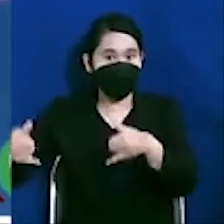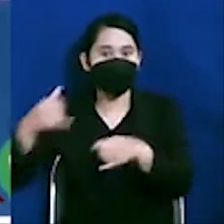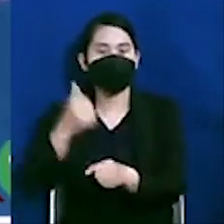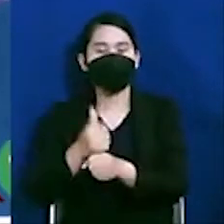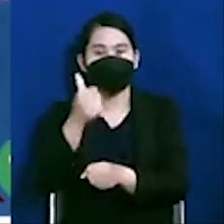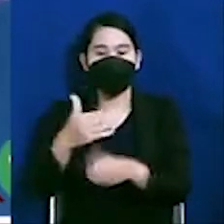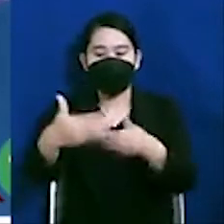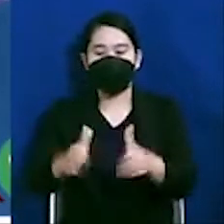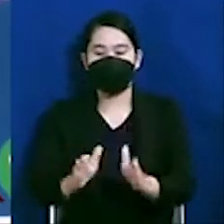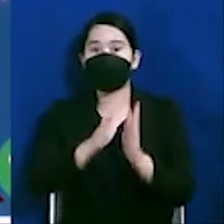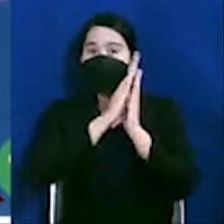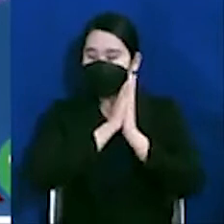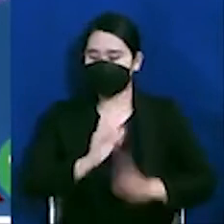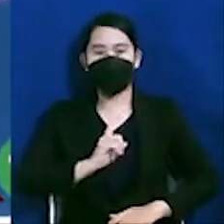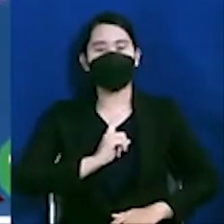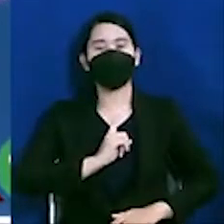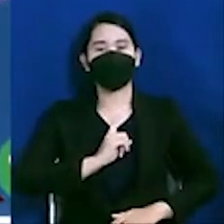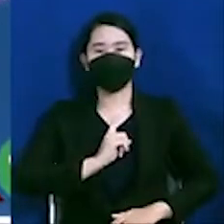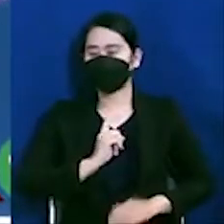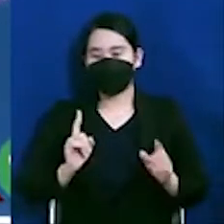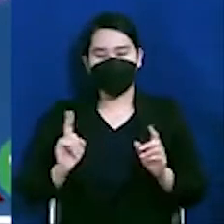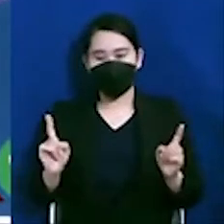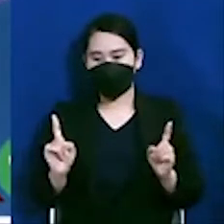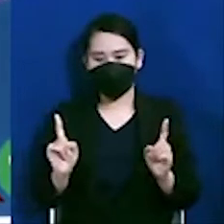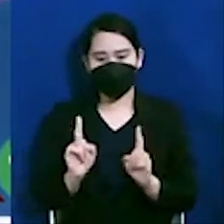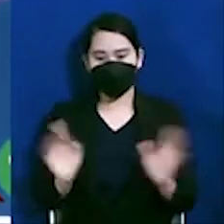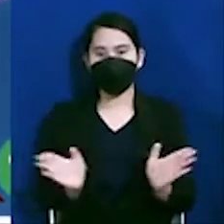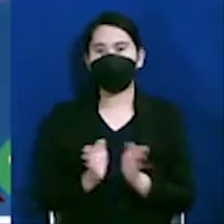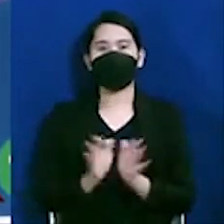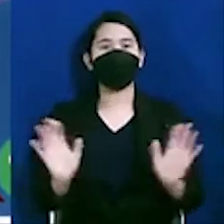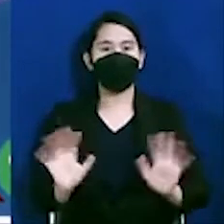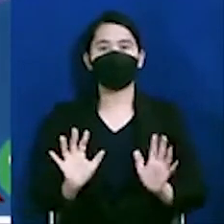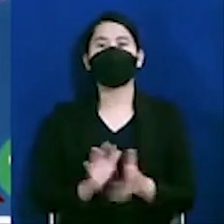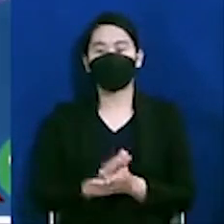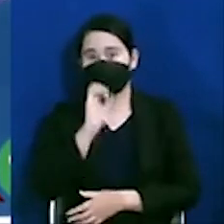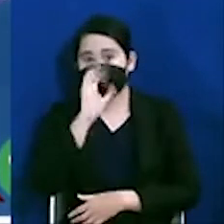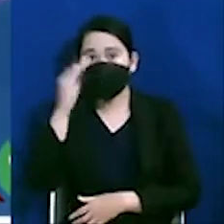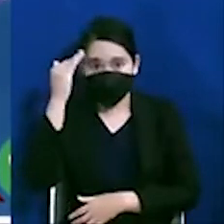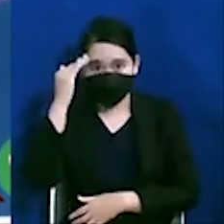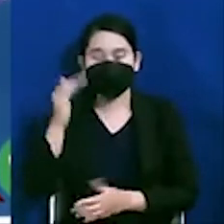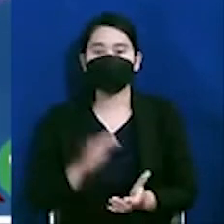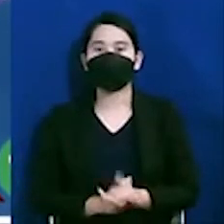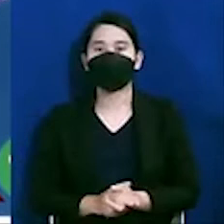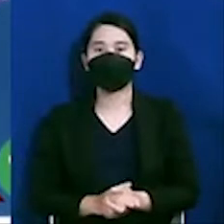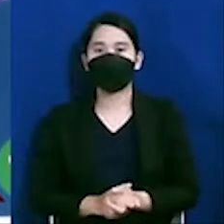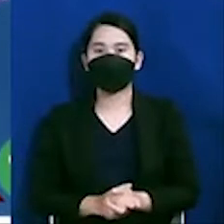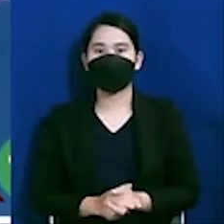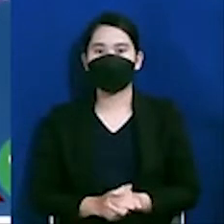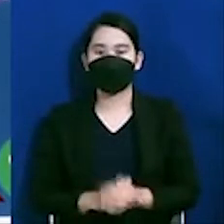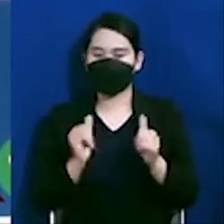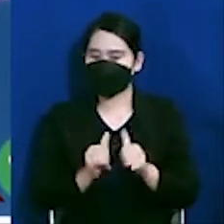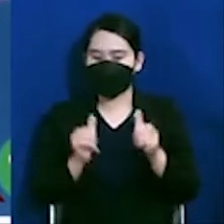ห้องนอนต้องมีห้องนอนคนเดียวครับนอนรวมไม่ได้แน่ๆนะครับอันนี้ของขออนุญาตนำเรียนเลยแยกอย่างอื่นได้หมดมั้ย